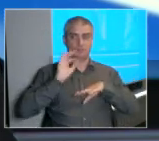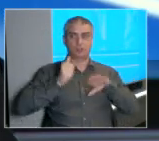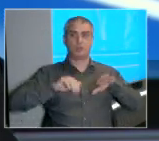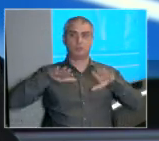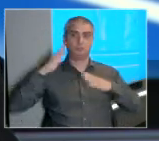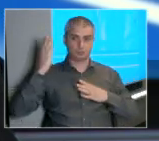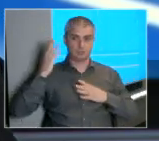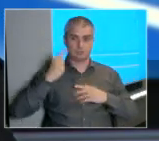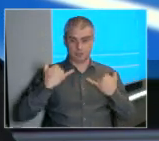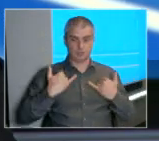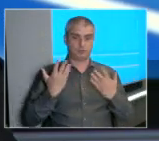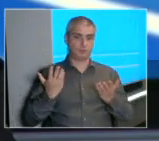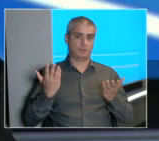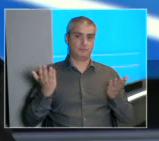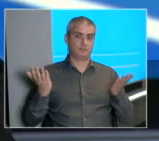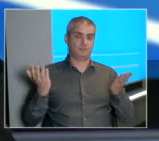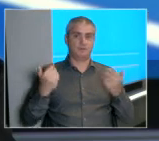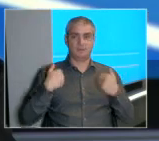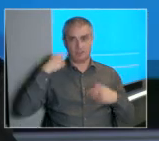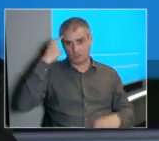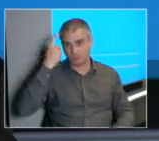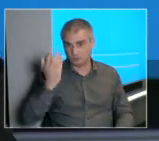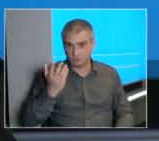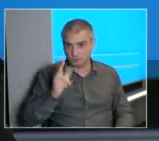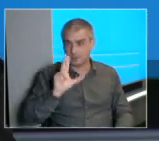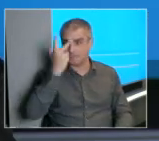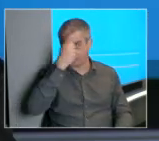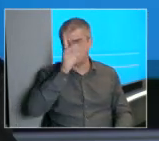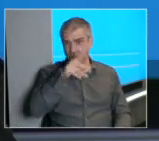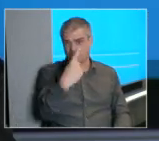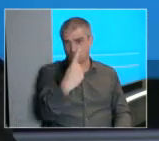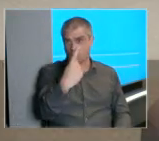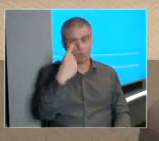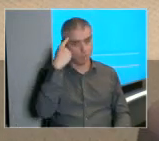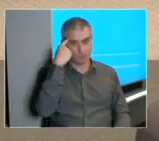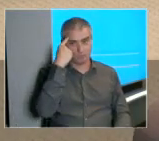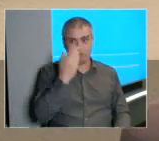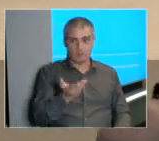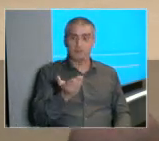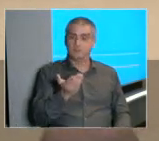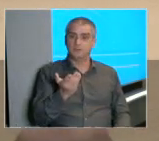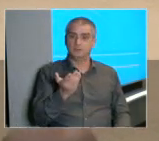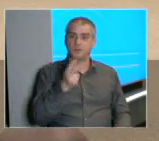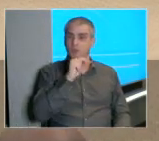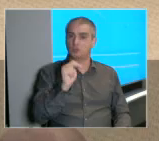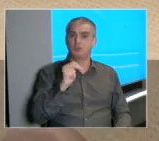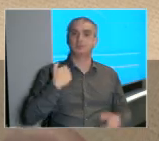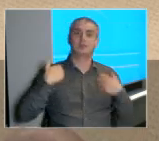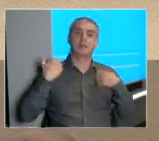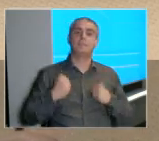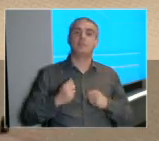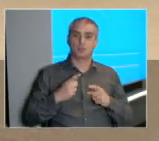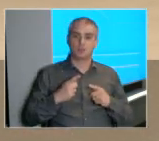ראש הממשלה בימים האלה, ואני מניח שבני גנץ גם הוא מעריך שהעניין